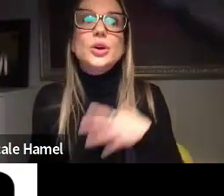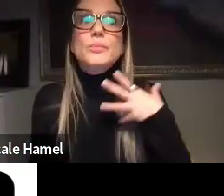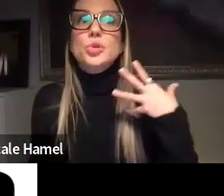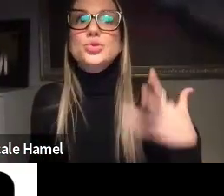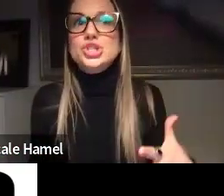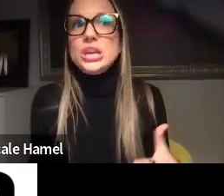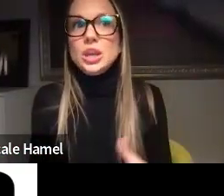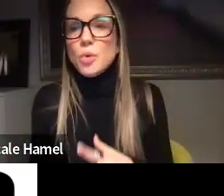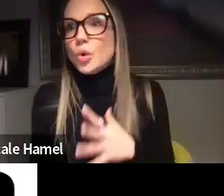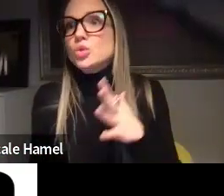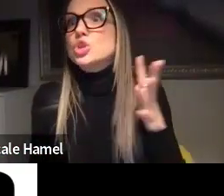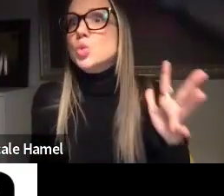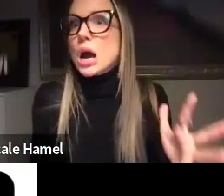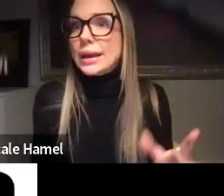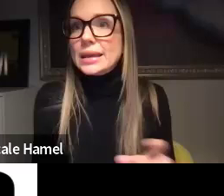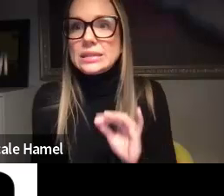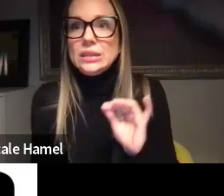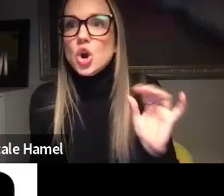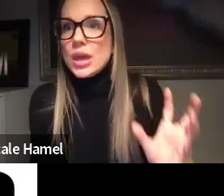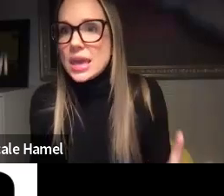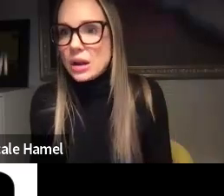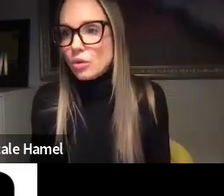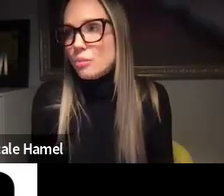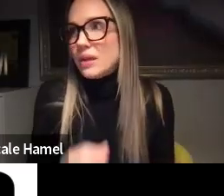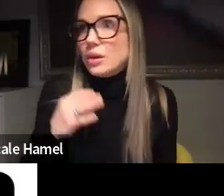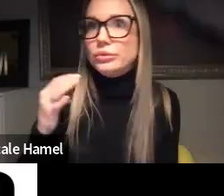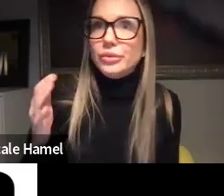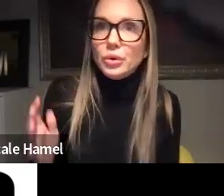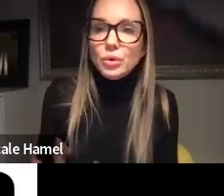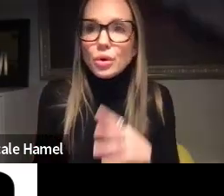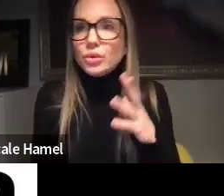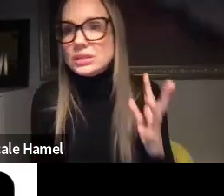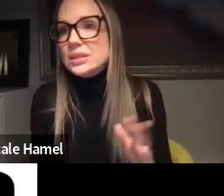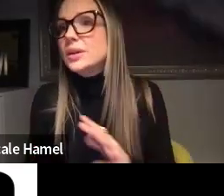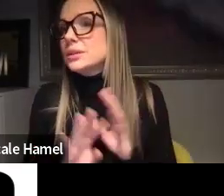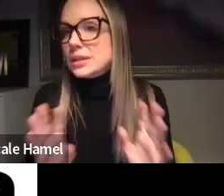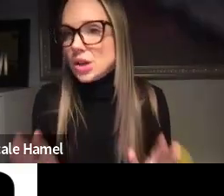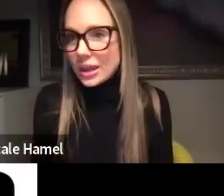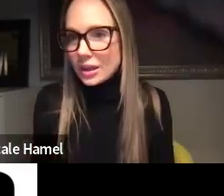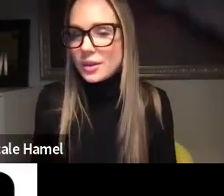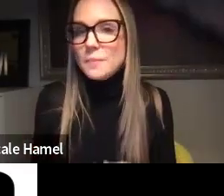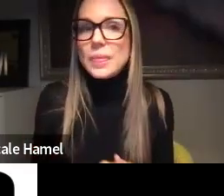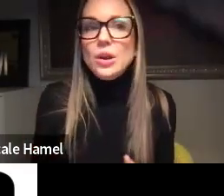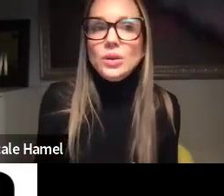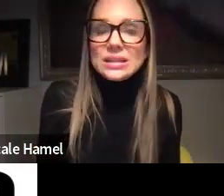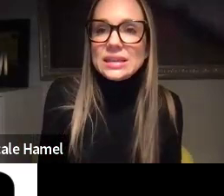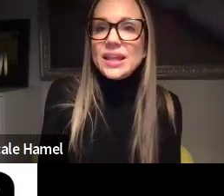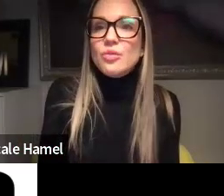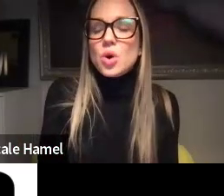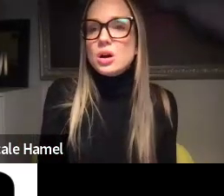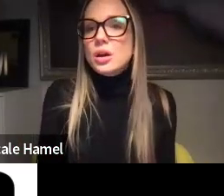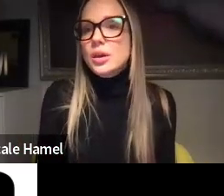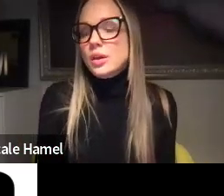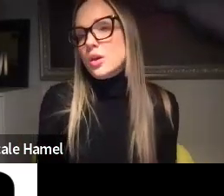vont être plus chics pour une soirée. C'est Noël, on a un pantalon de velours, on a ci, c'est correct. Mais là, on